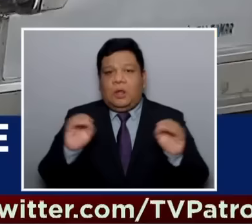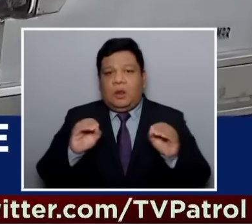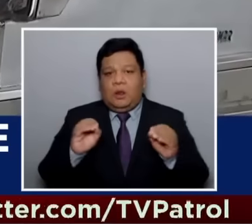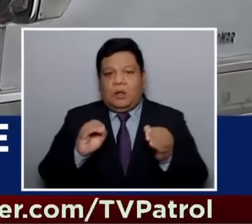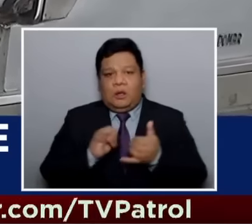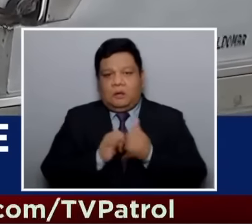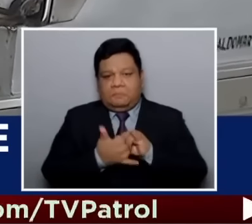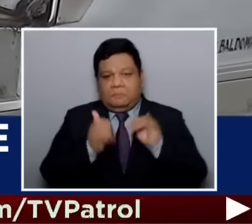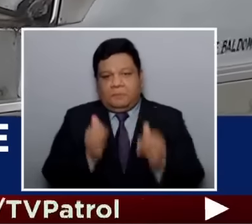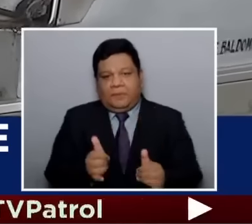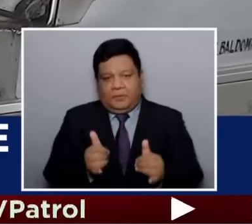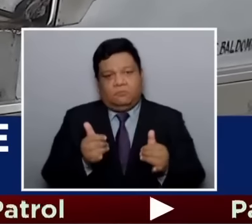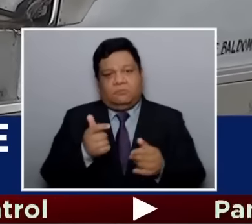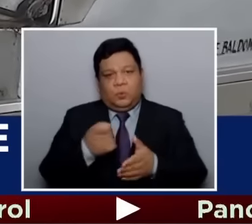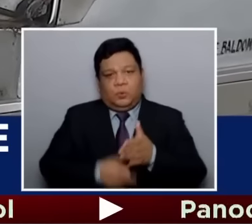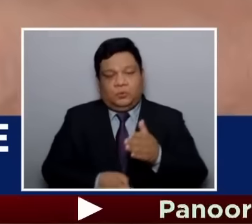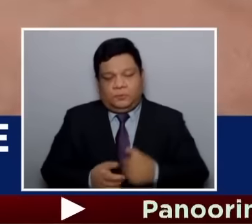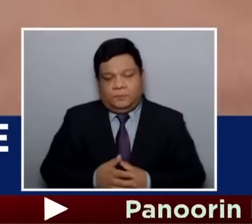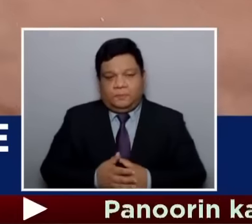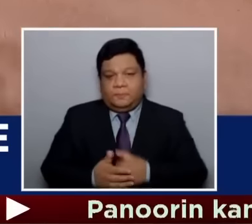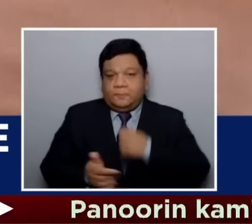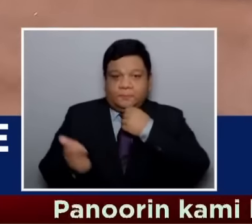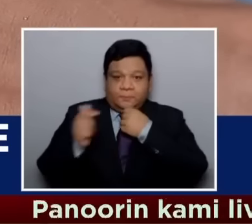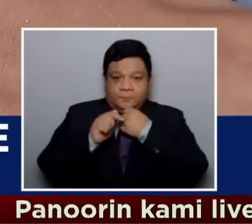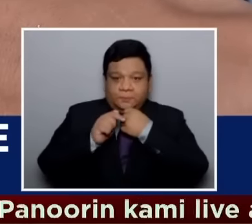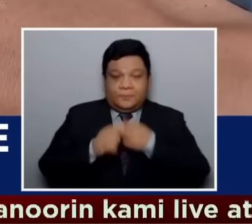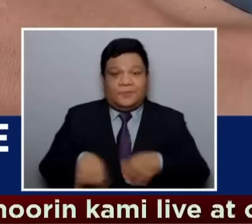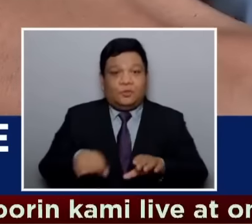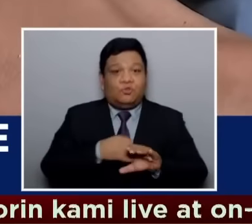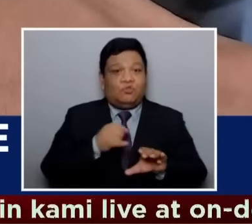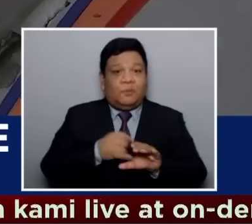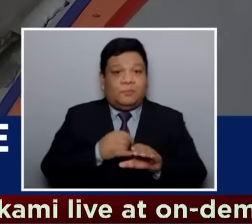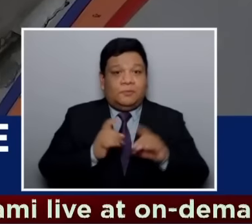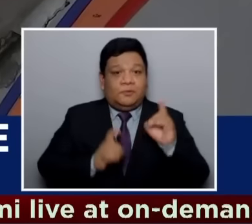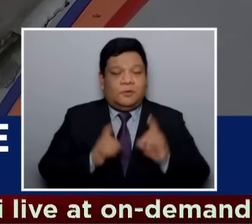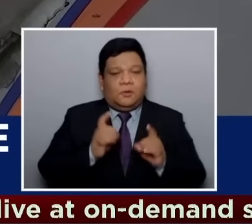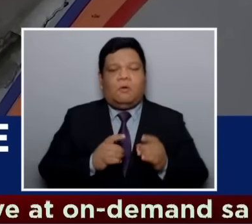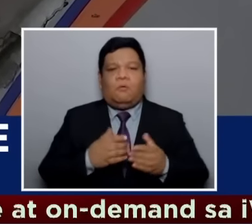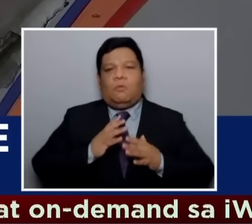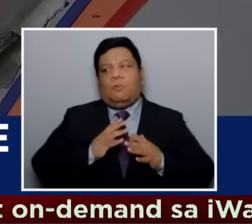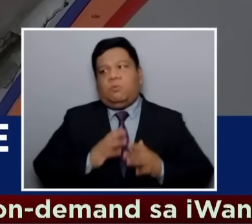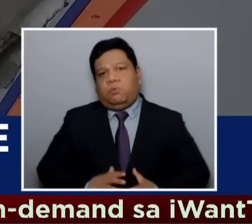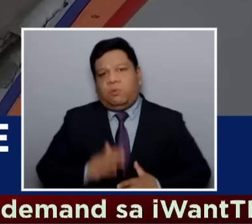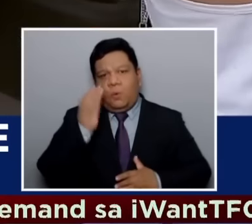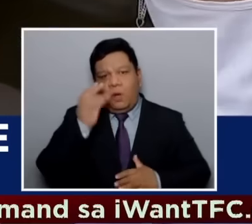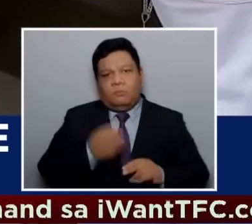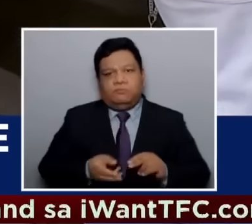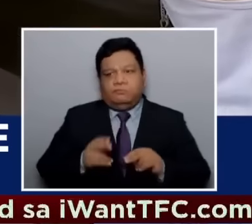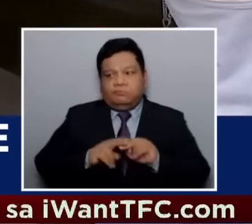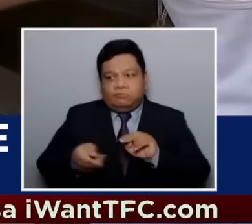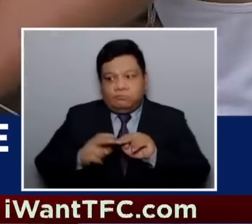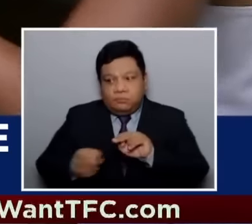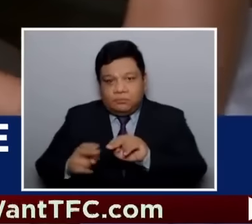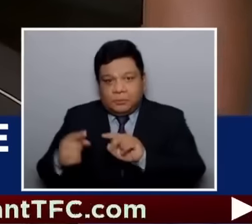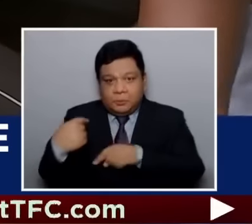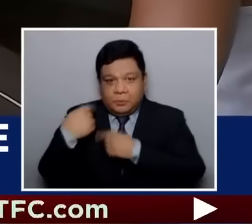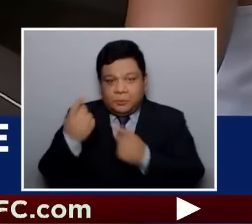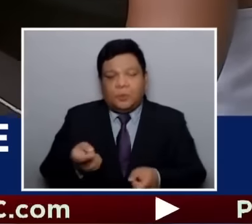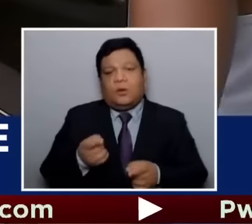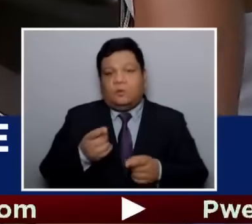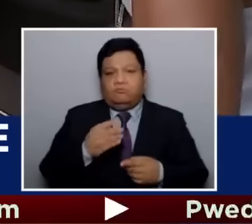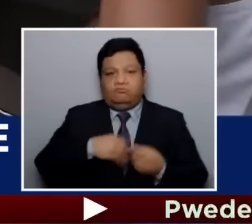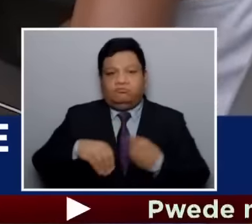adjustment. Natuwa ang mga jeepney driver na lumaki na ang kanilang kita dahil sa serye ng rollback, pero para sa kanila,